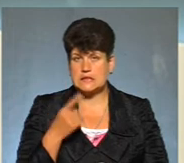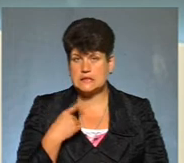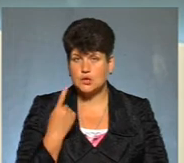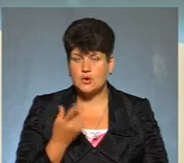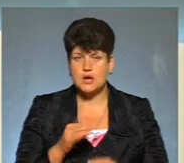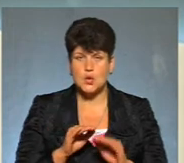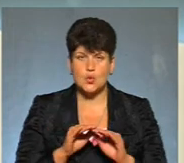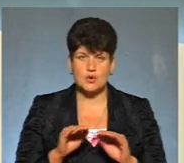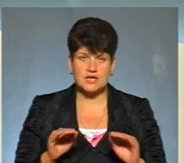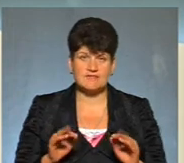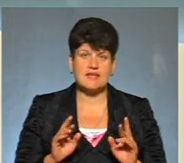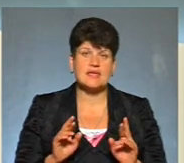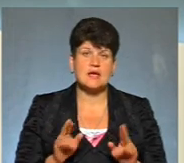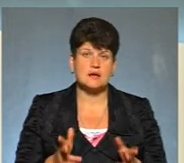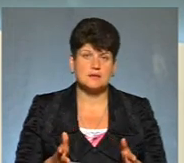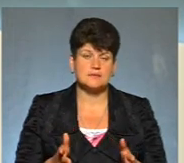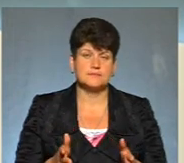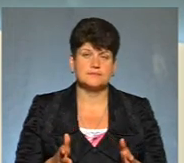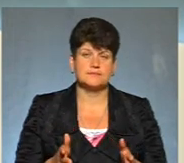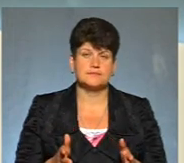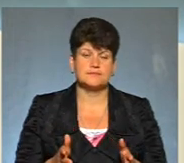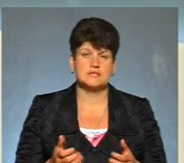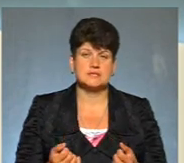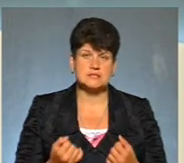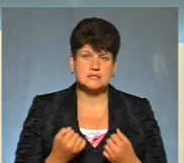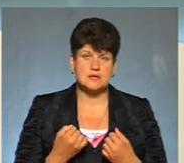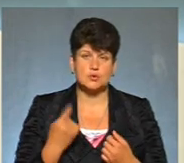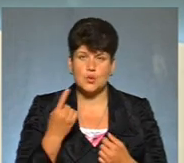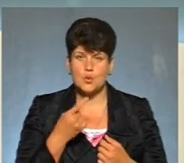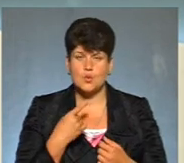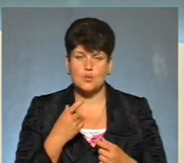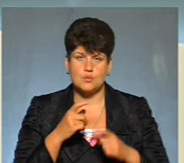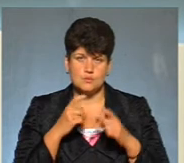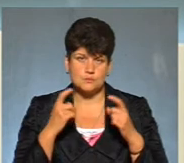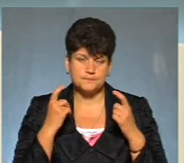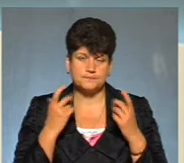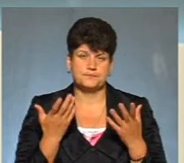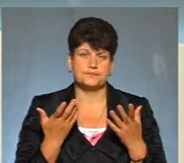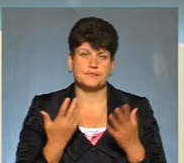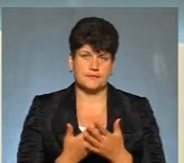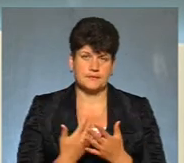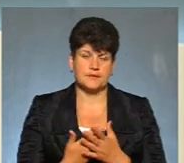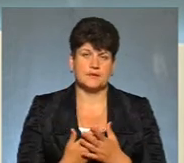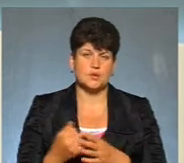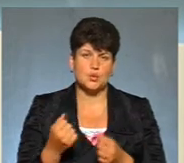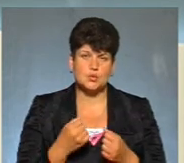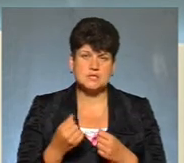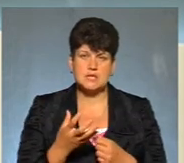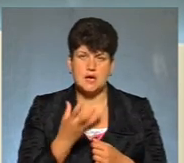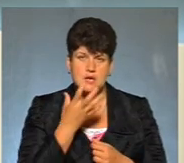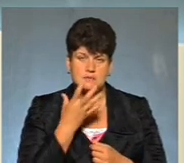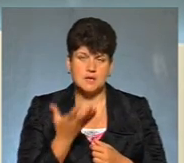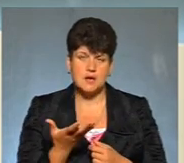індивідуального рівня, як захист органів дихання, скажімо, носіння